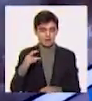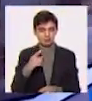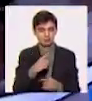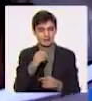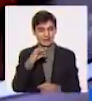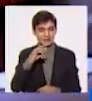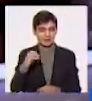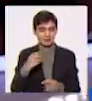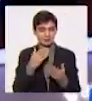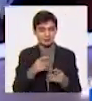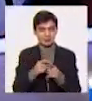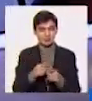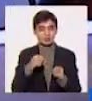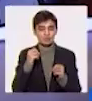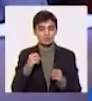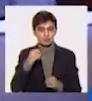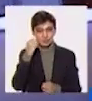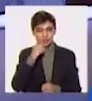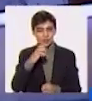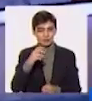сізде. Рахмет, Ерғанат, Асқар.